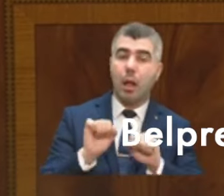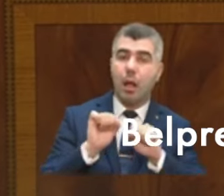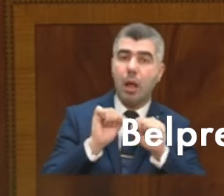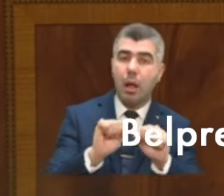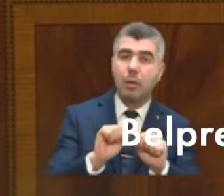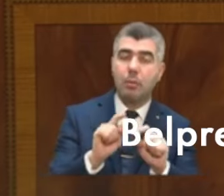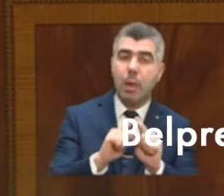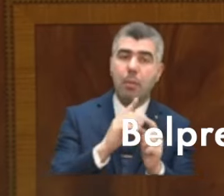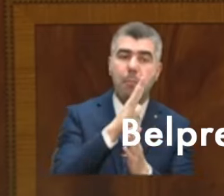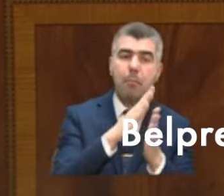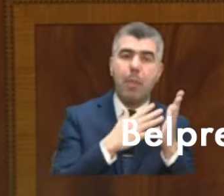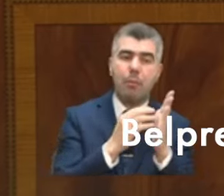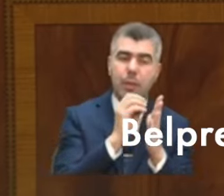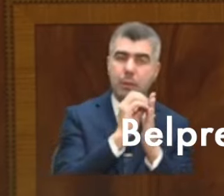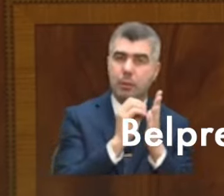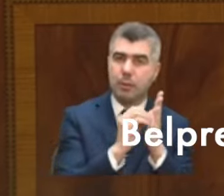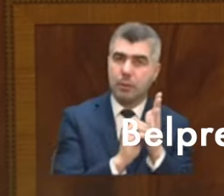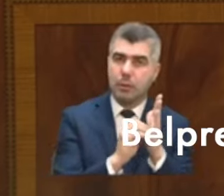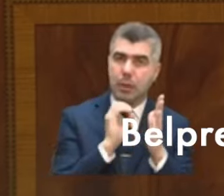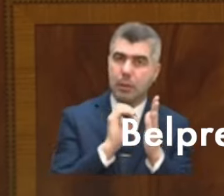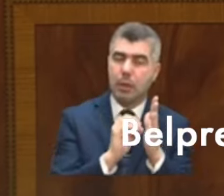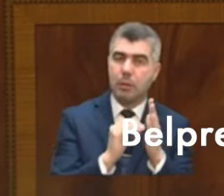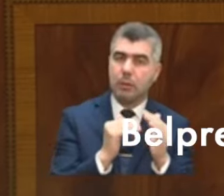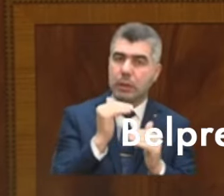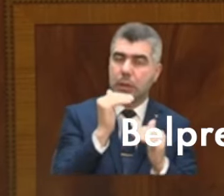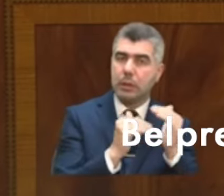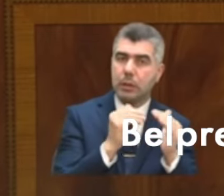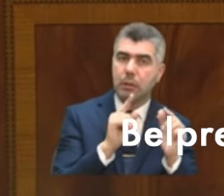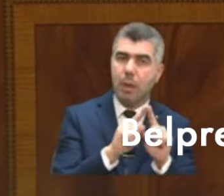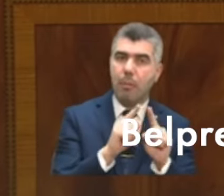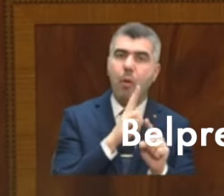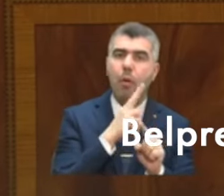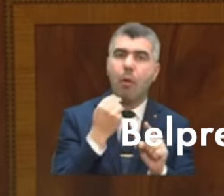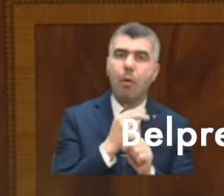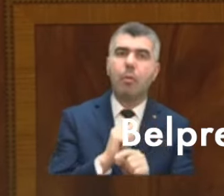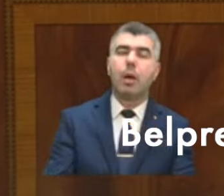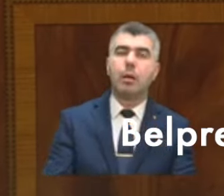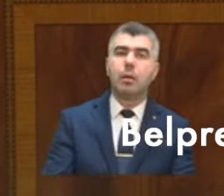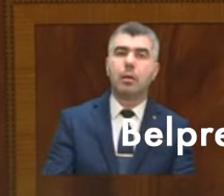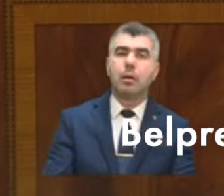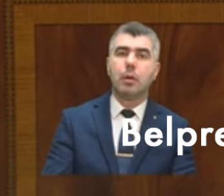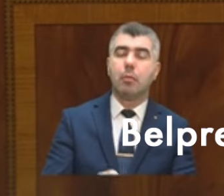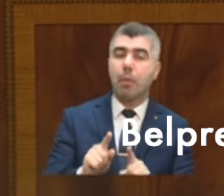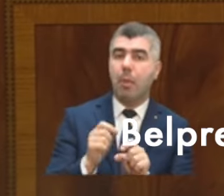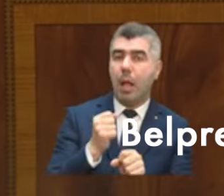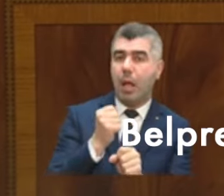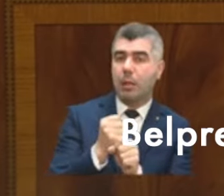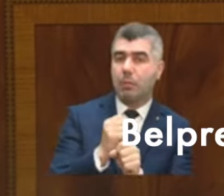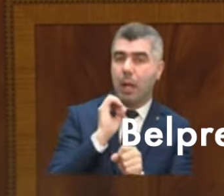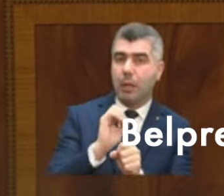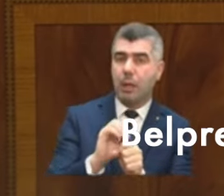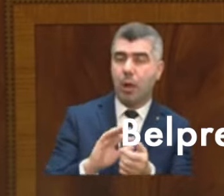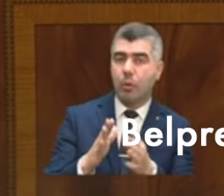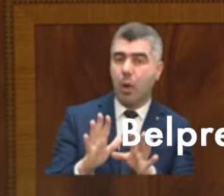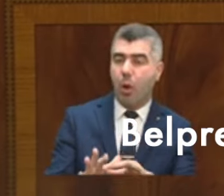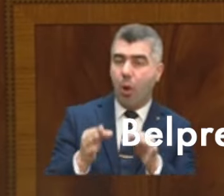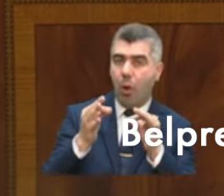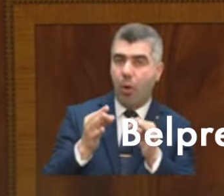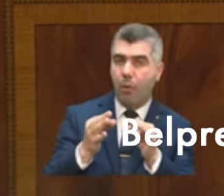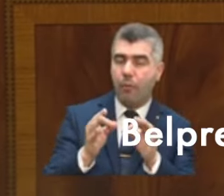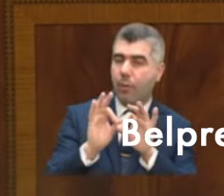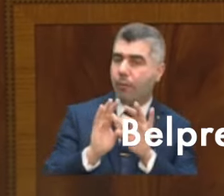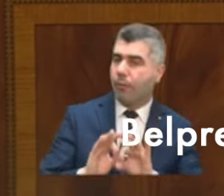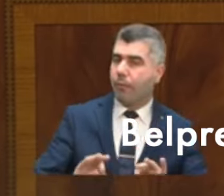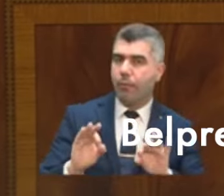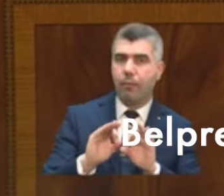هته البرامج في غالب الاحيان تتجاوز ولايه حكومه واحده مما مما يجعل عمليه التقييم غير